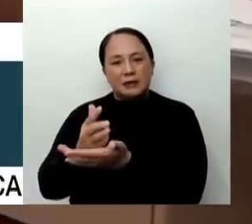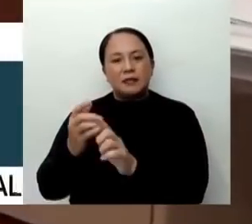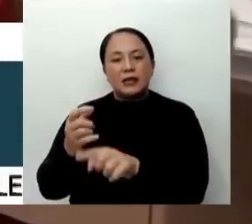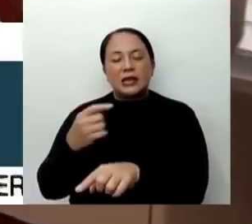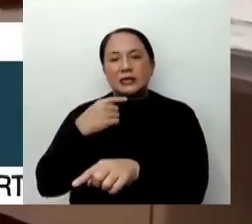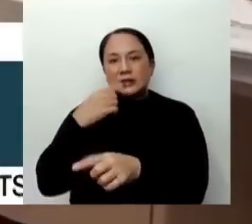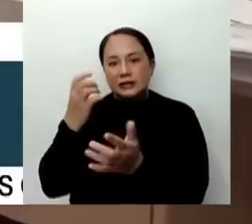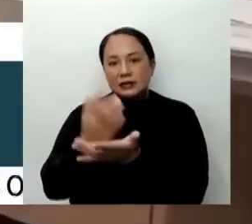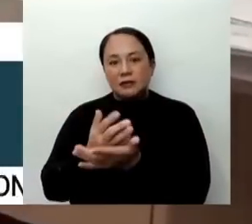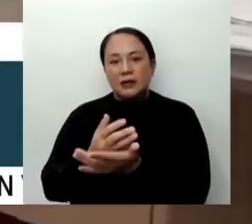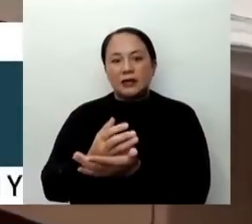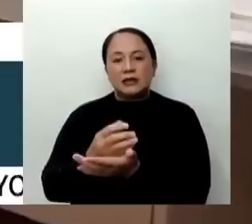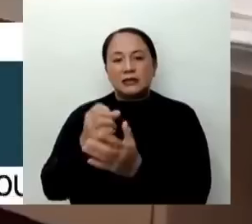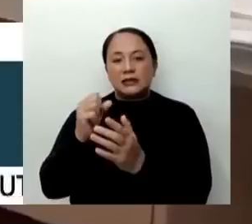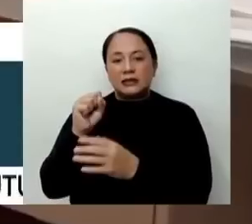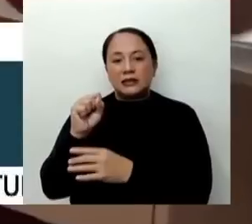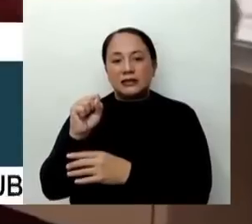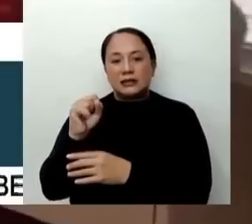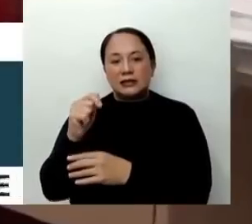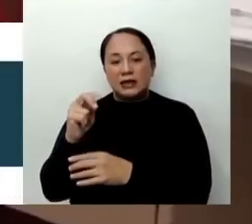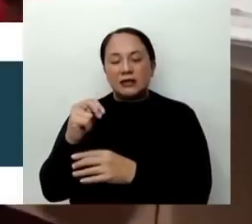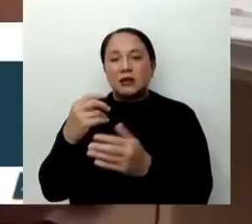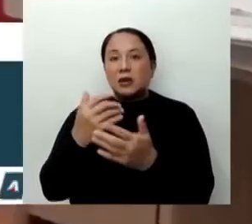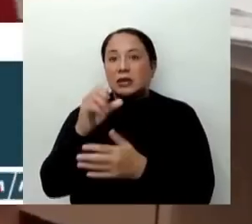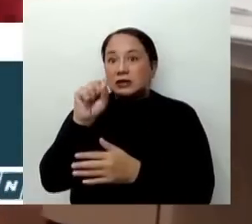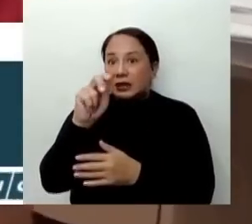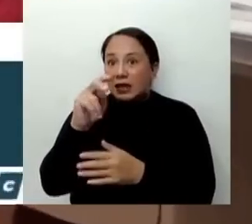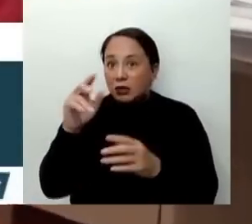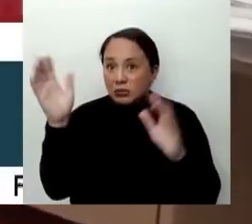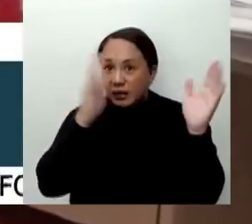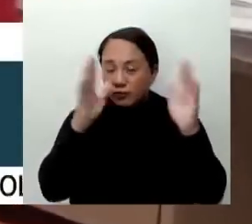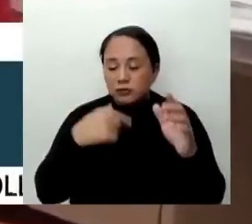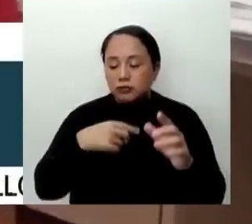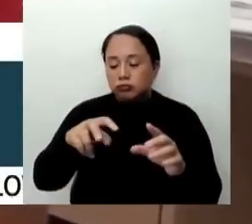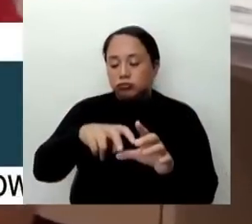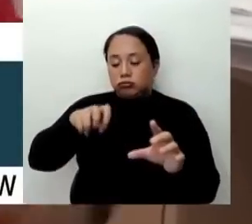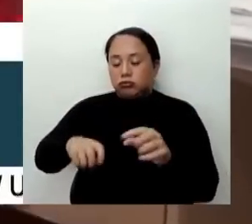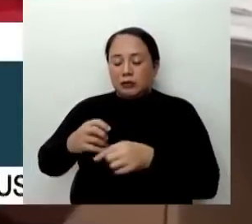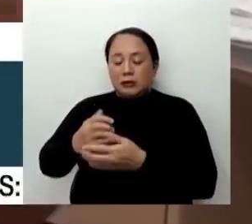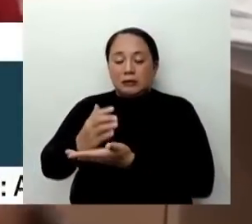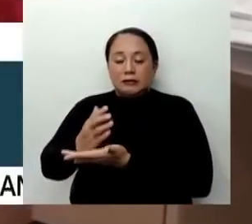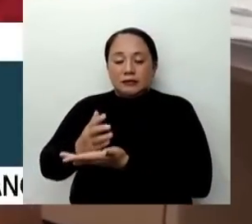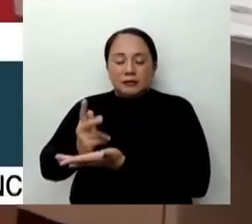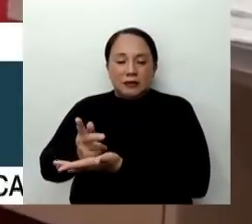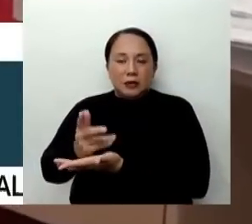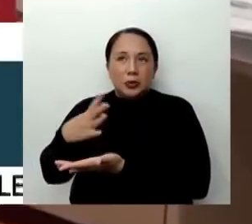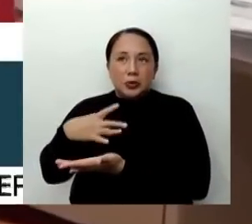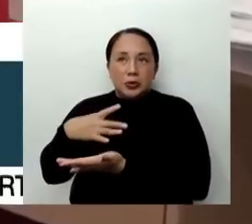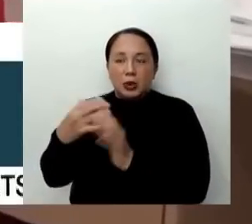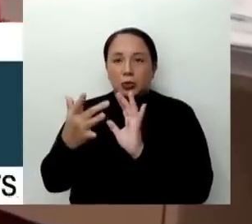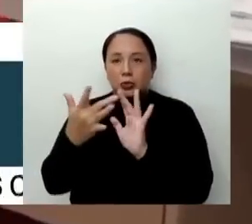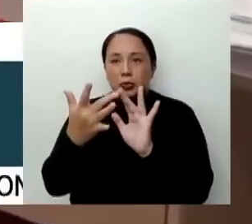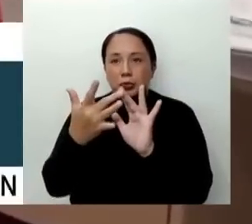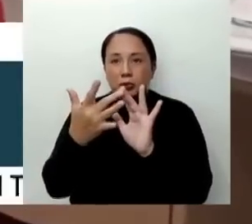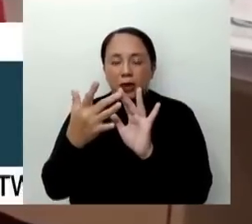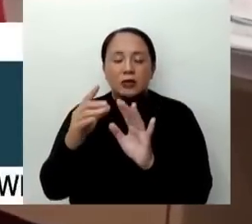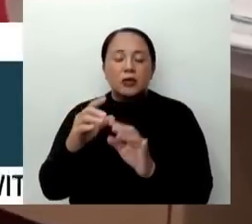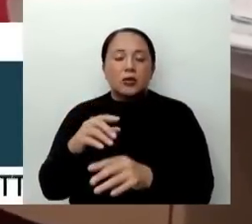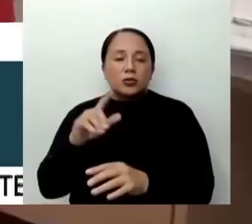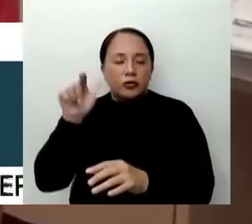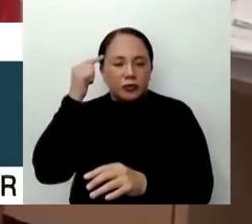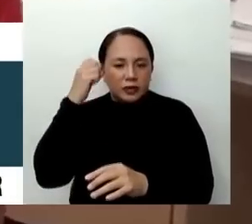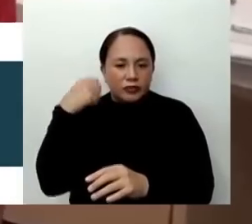doon sa CCQ, andun na yung bagyo sa parting Santiago, hinto muna po doon, magpatila muna po ng bagyo at makipag-coordinate sa mga government officials, sa